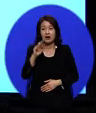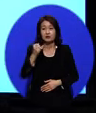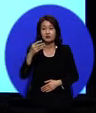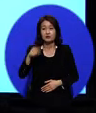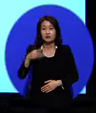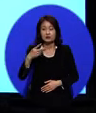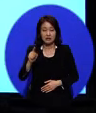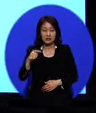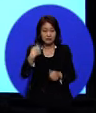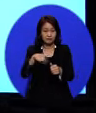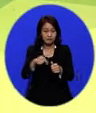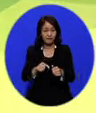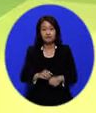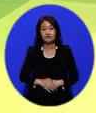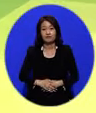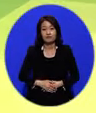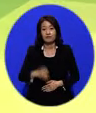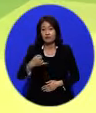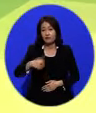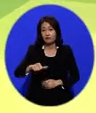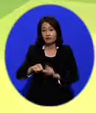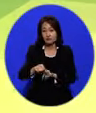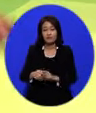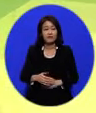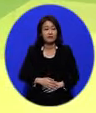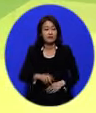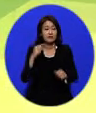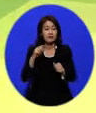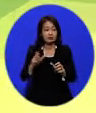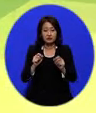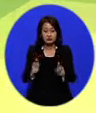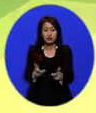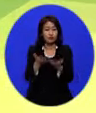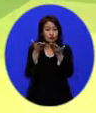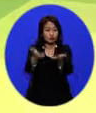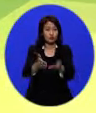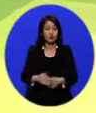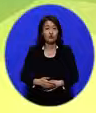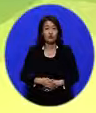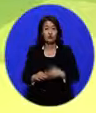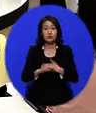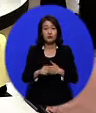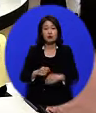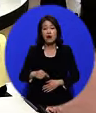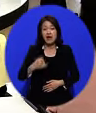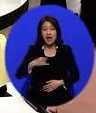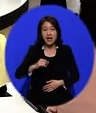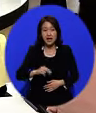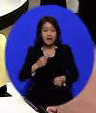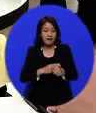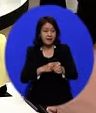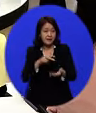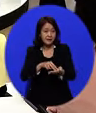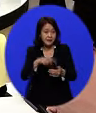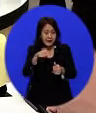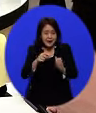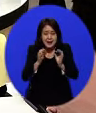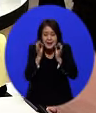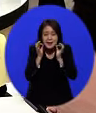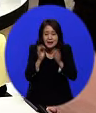하브르타식 교육법입니다. 아이들한테요, 가르칠 기회를 줘보세요. 아이들은 선생님이 돼서 굉장히 열심히 가르칠